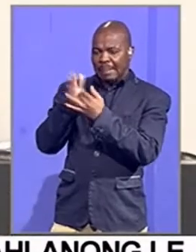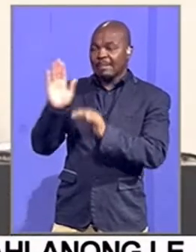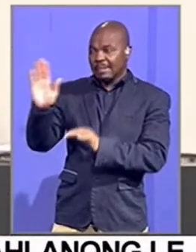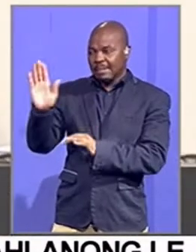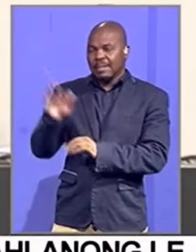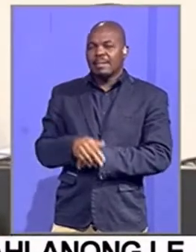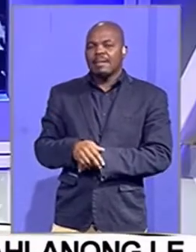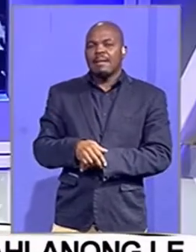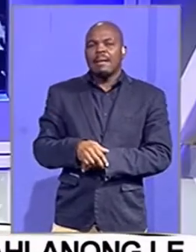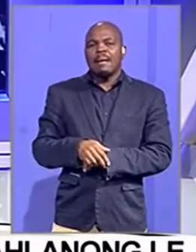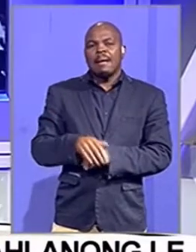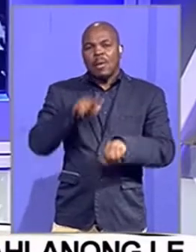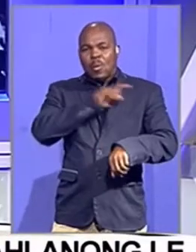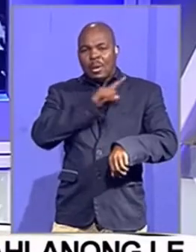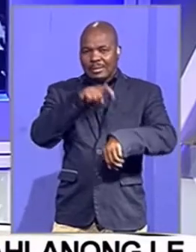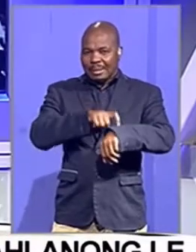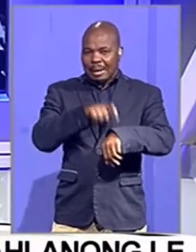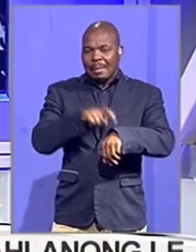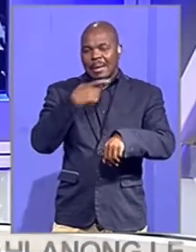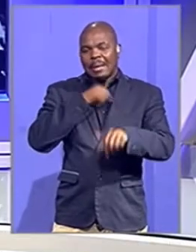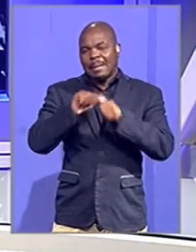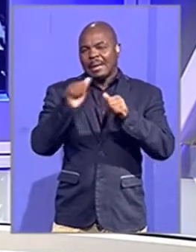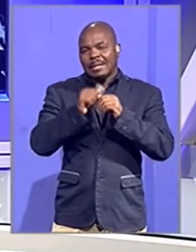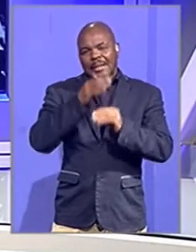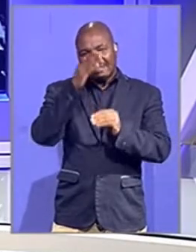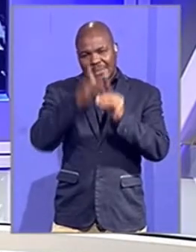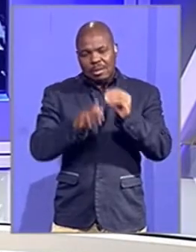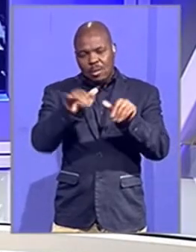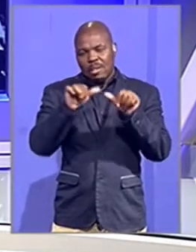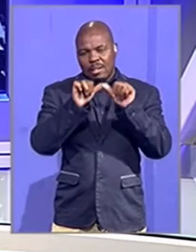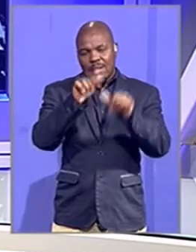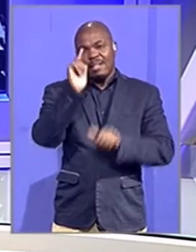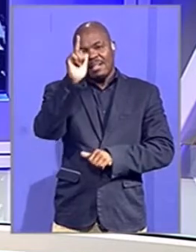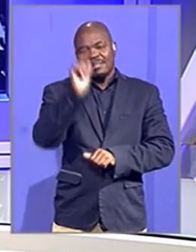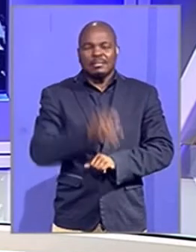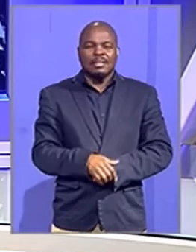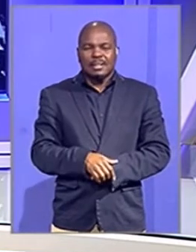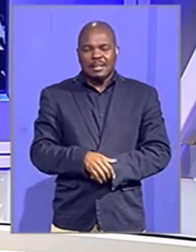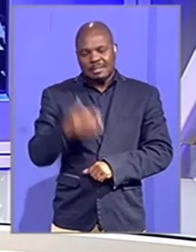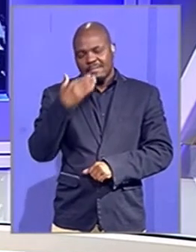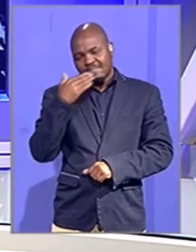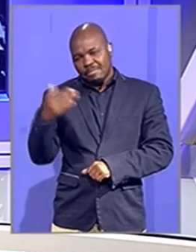le tsene ga nontate Masoga ka lebaka la nako tla re e gomele gona fao re tla e tswetša pele ka moso re a leboga